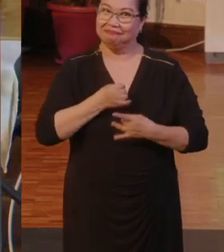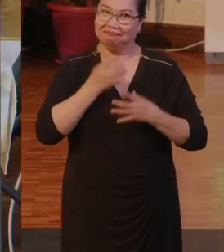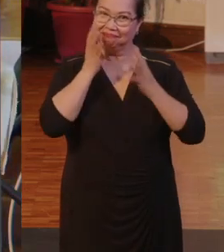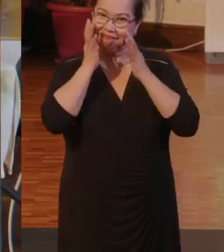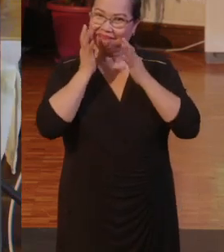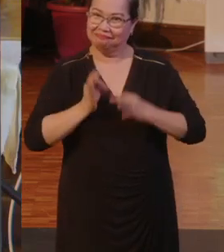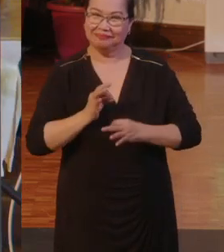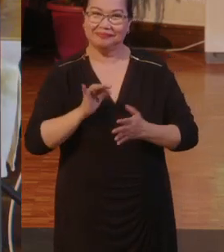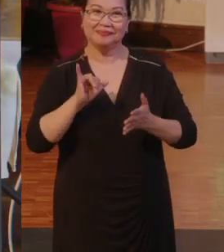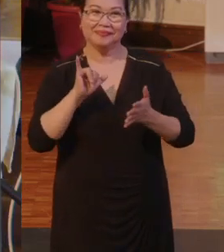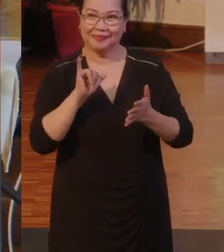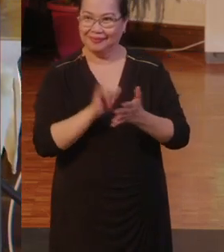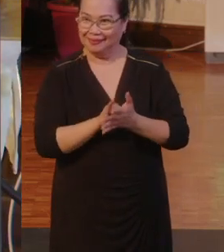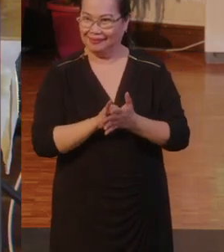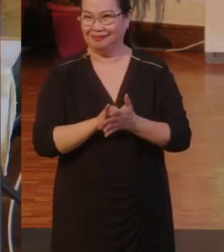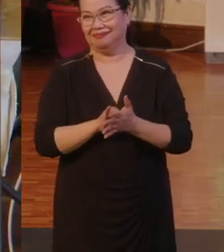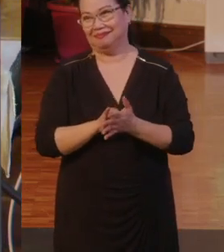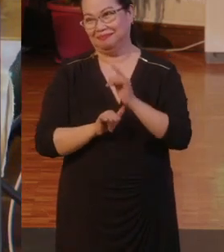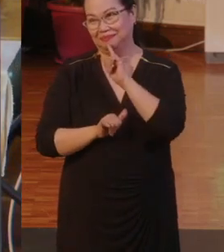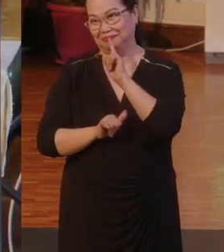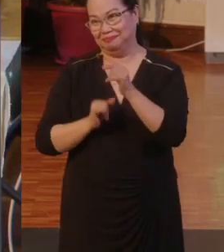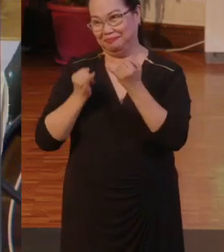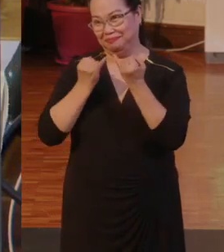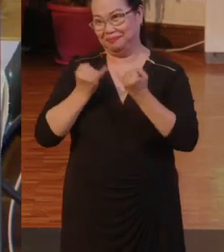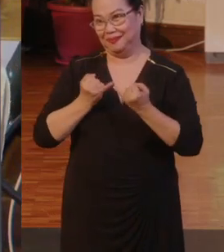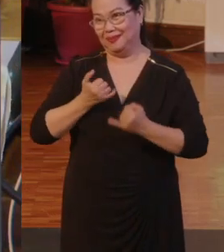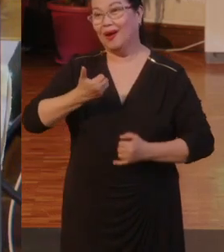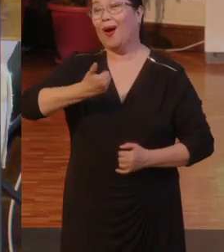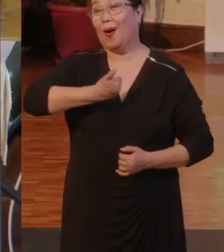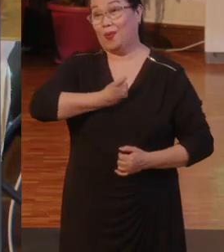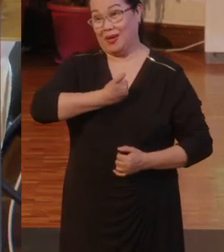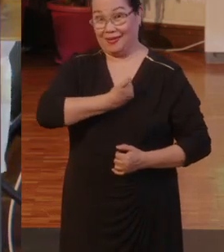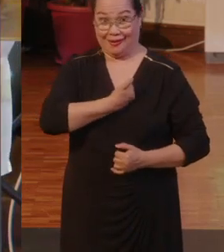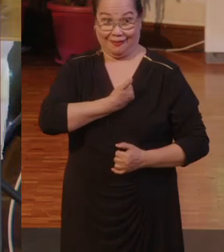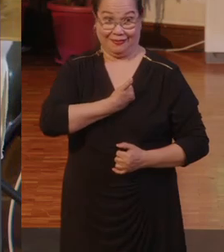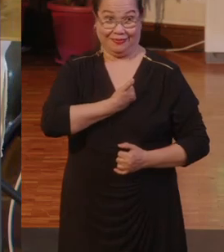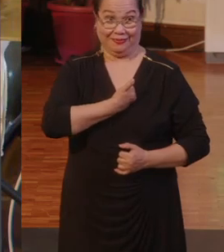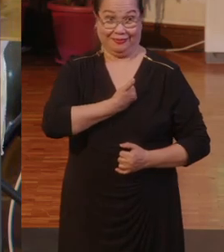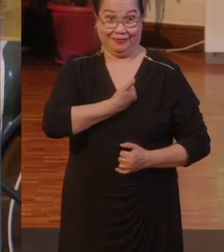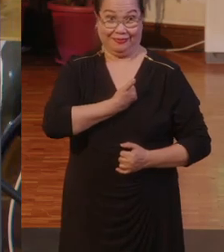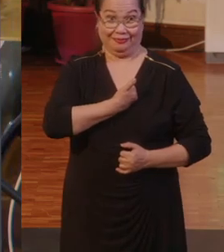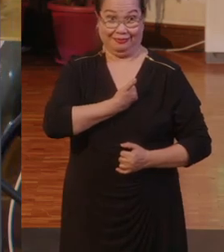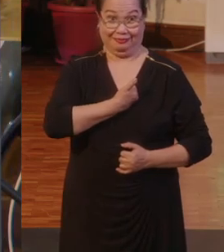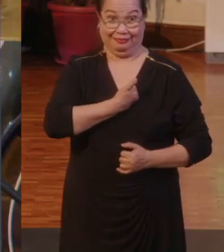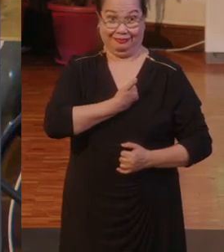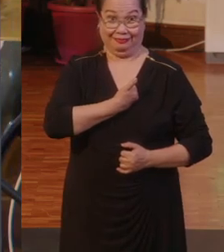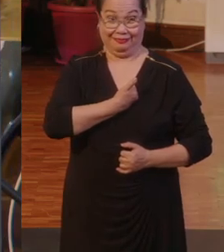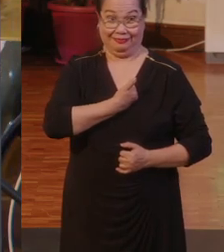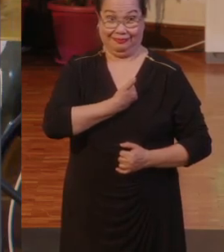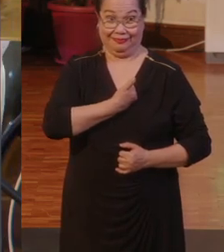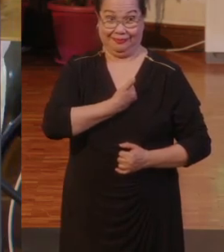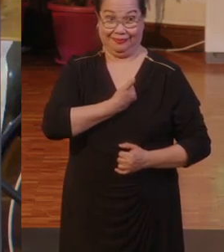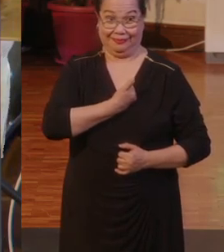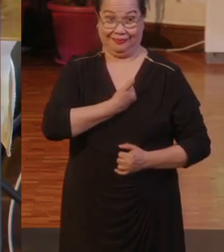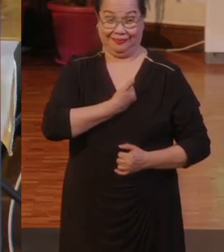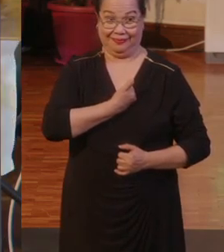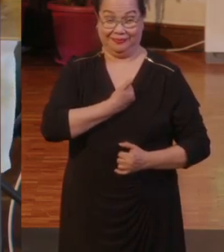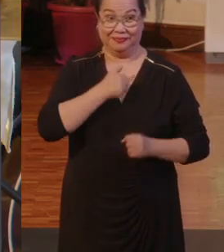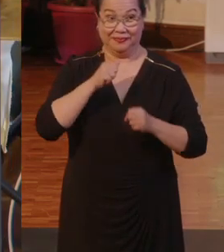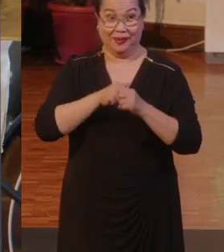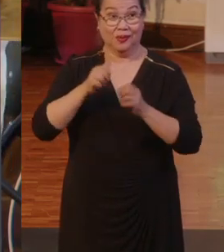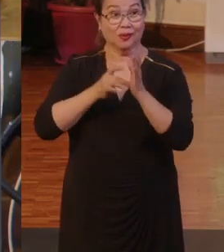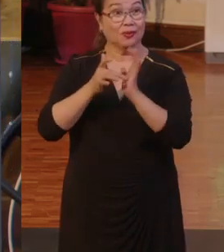sa papuri. Ating purihin, purihin, purihin ang